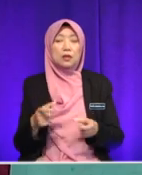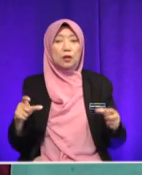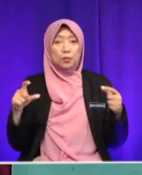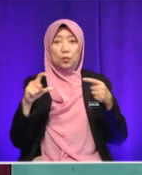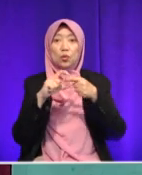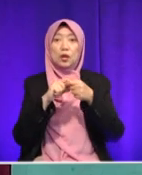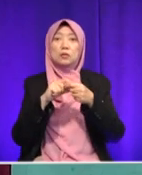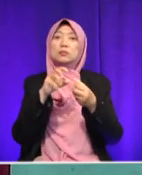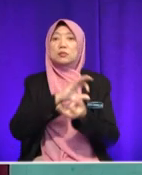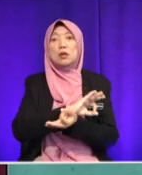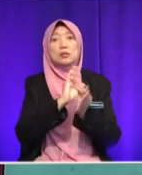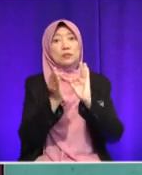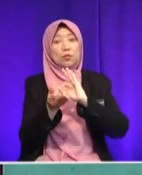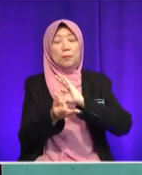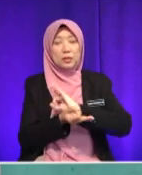transformasi.